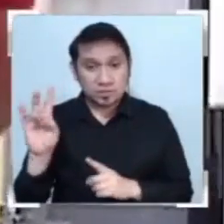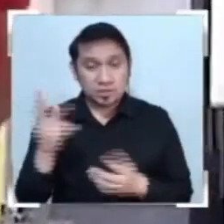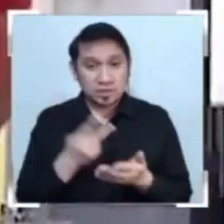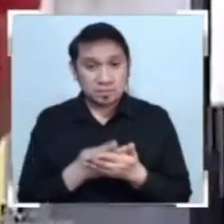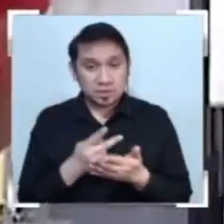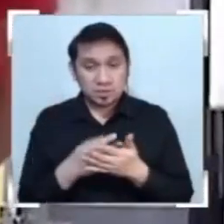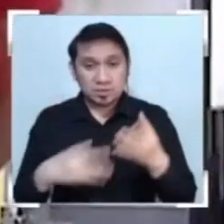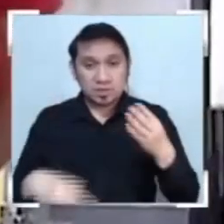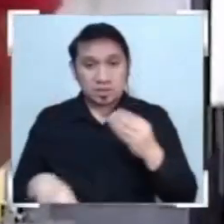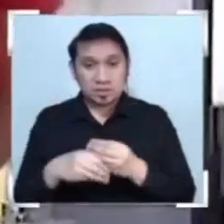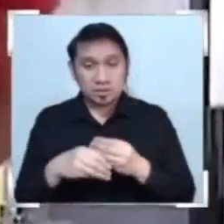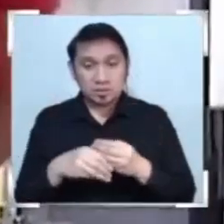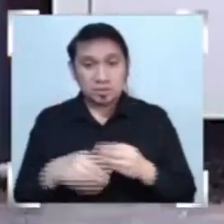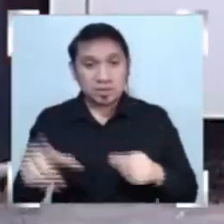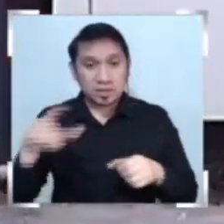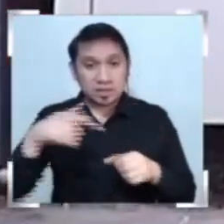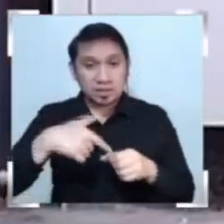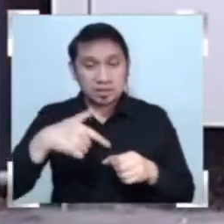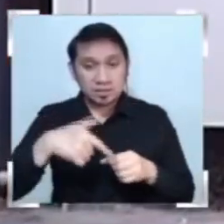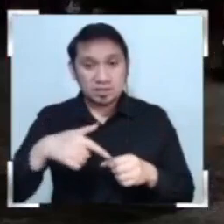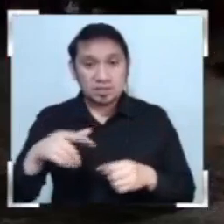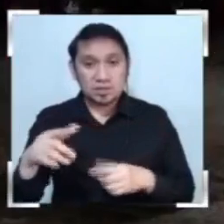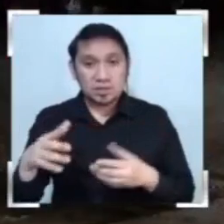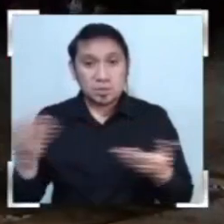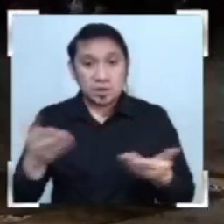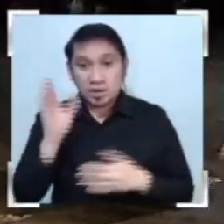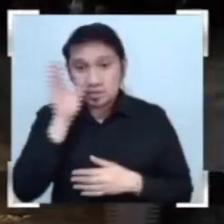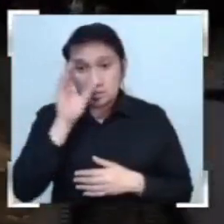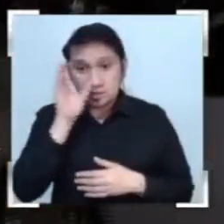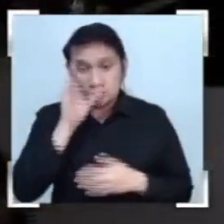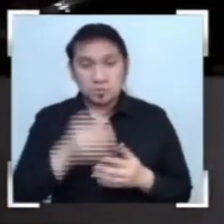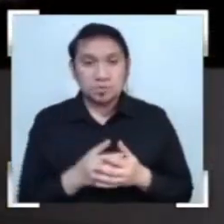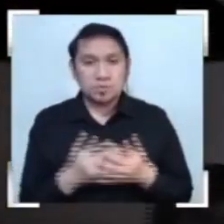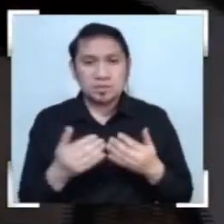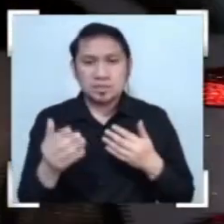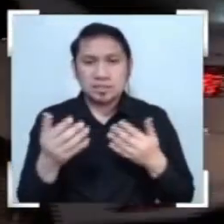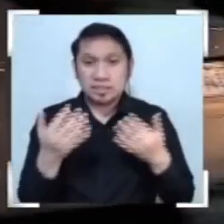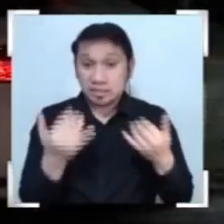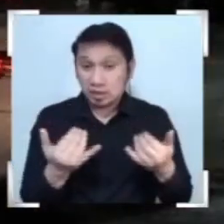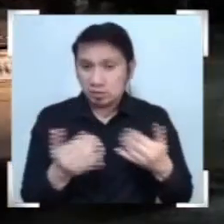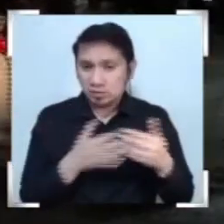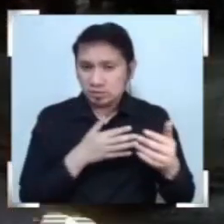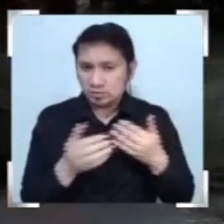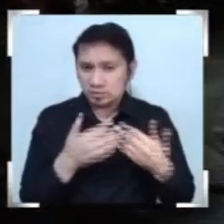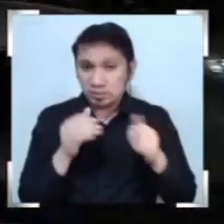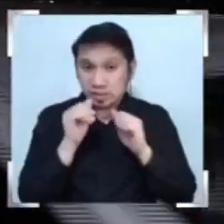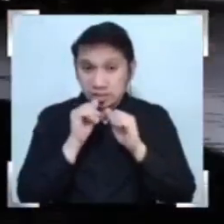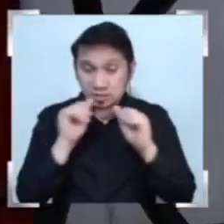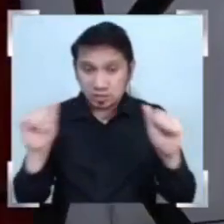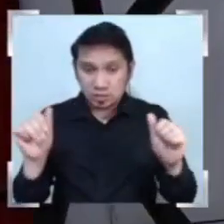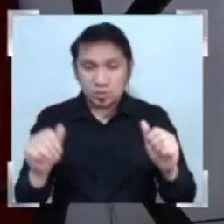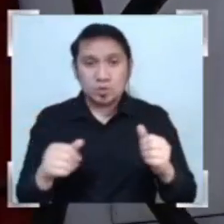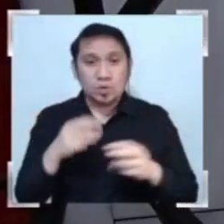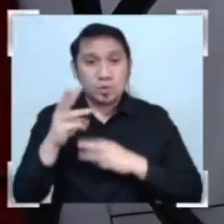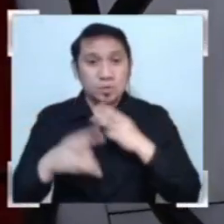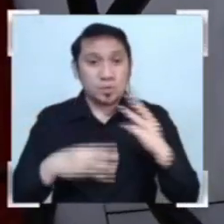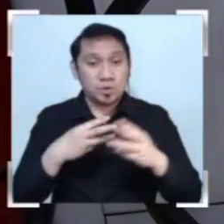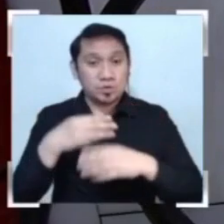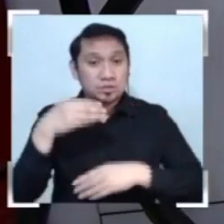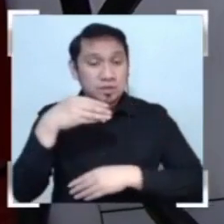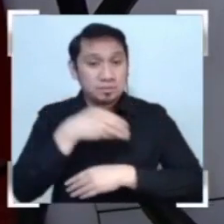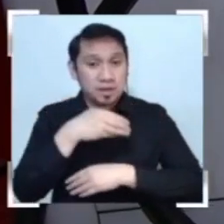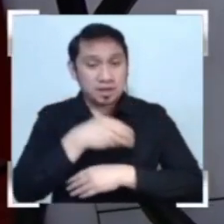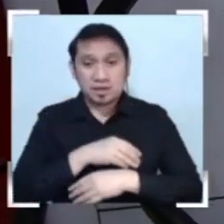ng kada litro ng produktong petrolyo sa Cebu City. Sa gitna nito, nag-anunsyo ng rollback ang Petrogas. 5 pesos